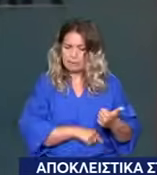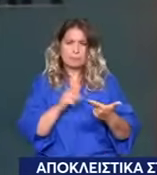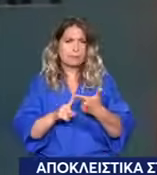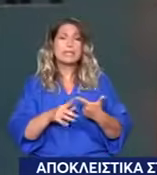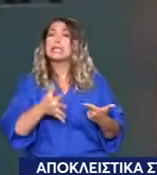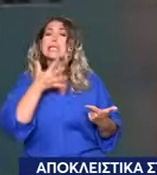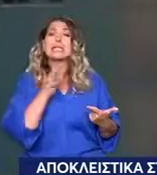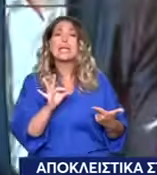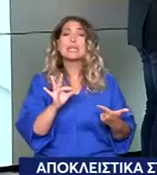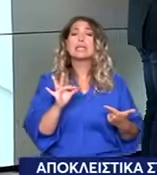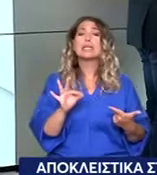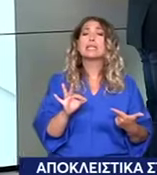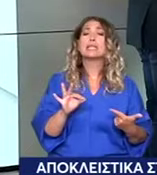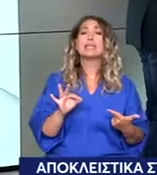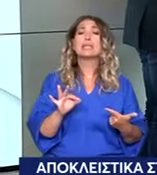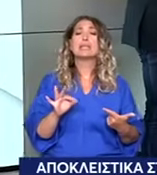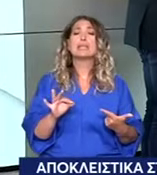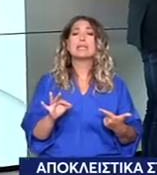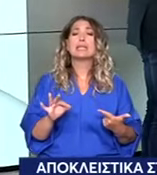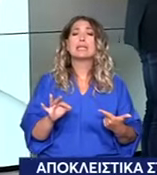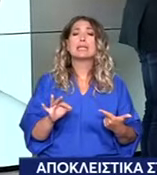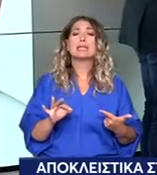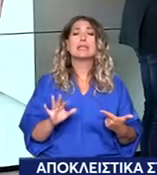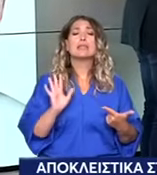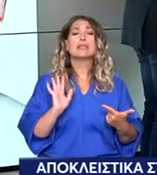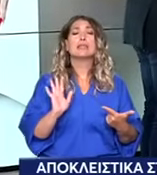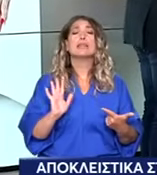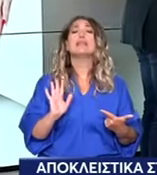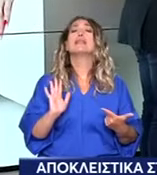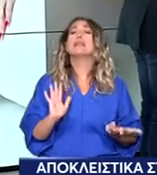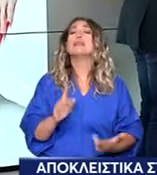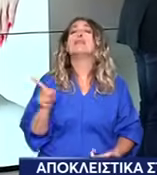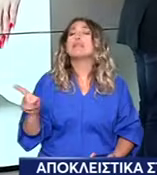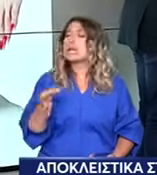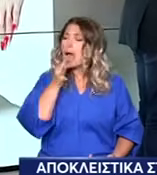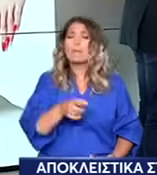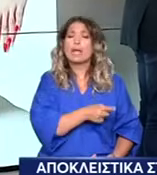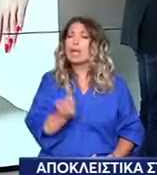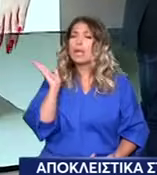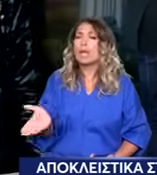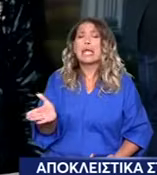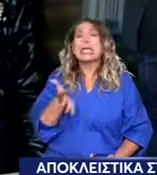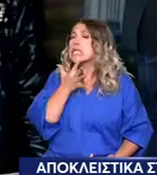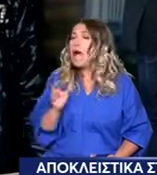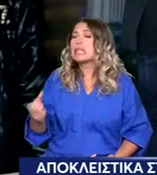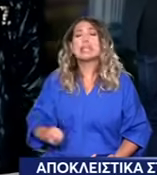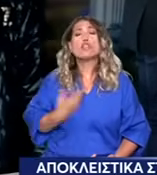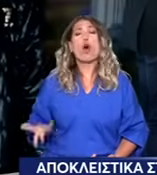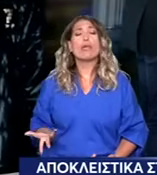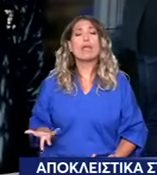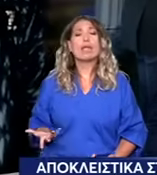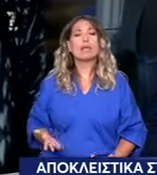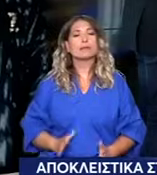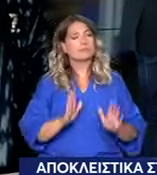λόγος. Ποιος ήταν ο βασικός ο λόγος που ο Λίτρας πήγε να τη σκοτώσει. Έφαγα το ξύλο και ήρθε κάποιος να μου πει